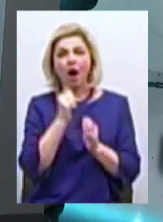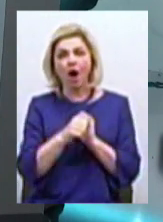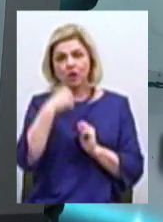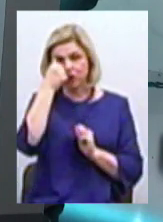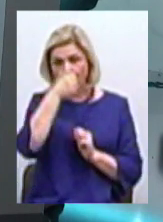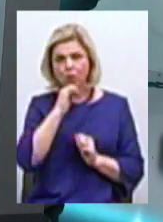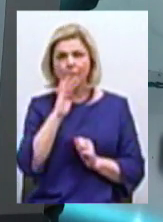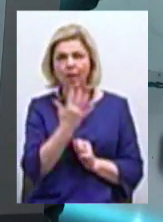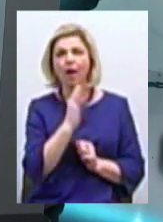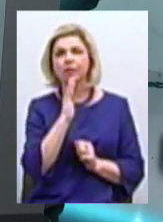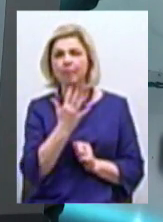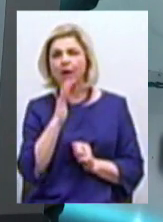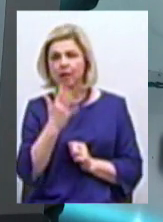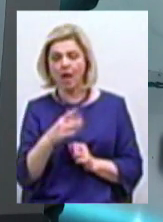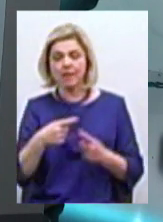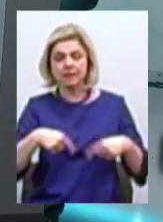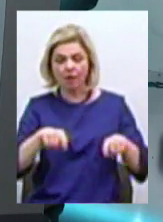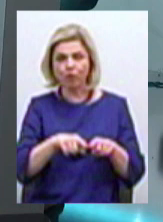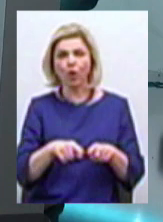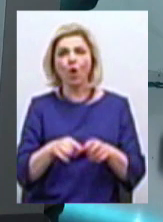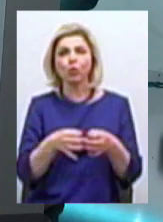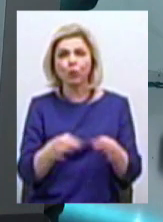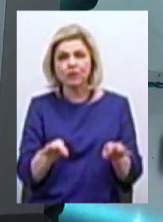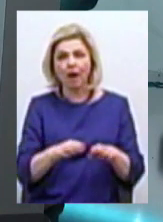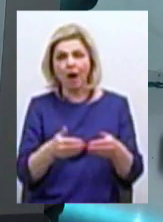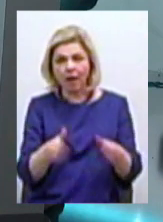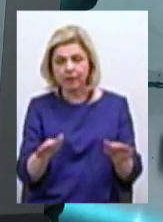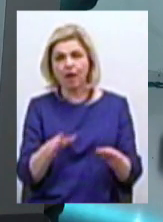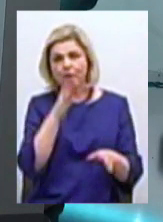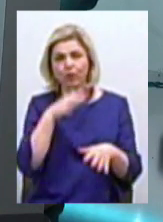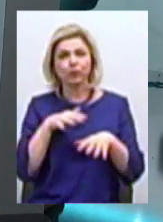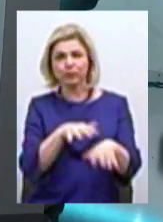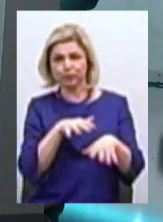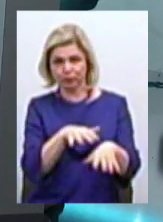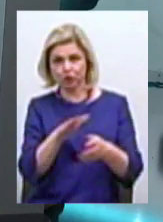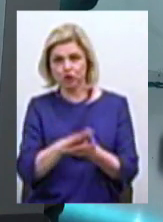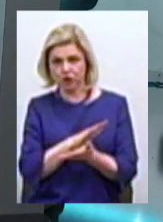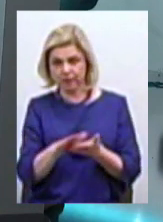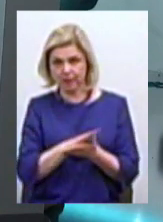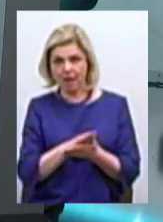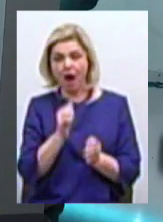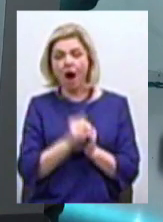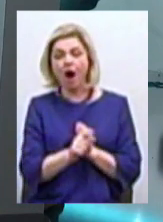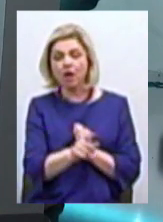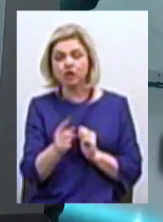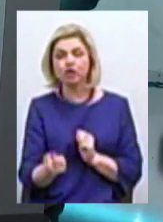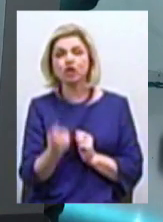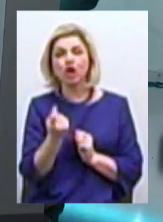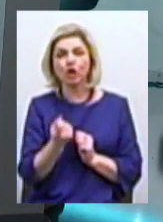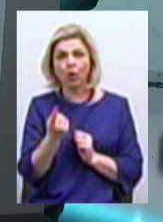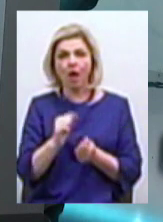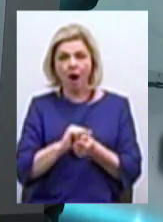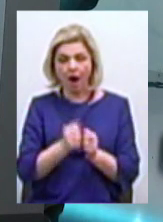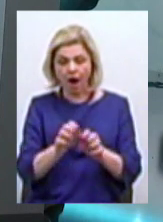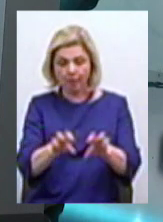спускали, кожних 5 років його чистили. Що таке значило чистити ставок? Це кожне джерело викладалося